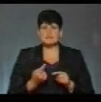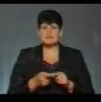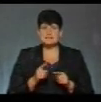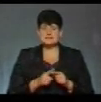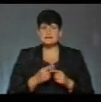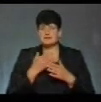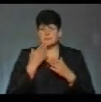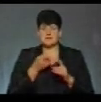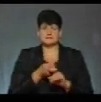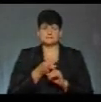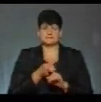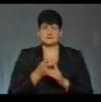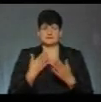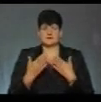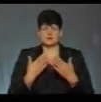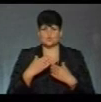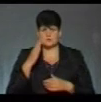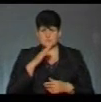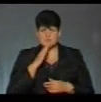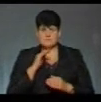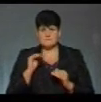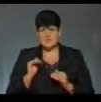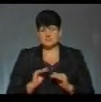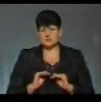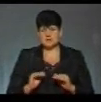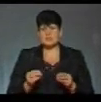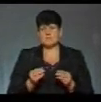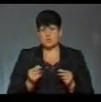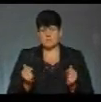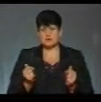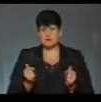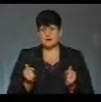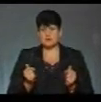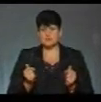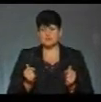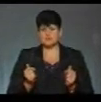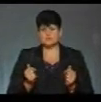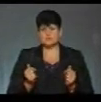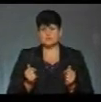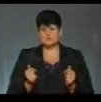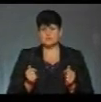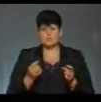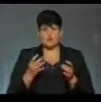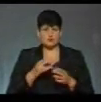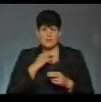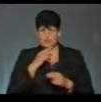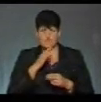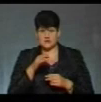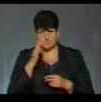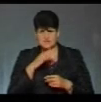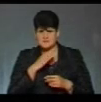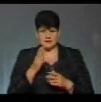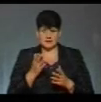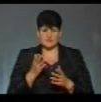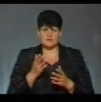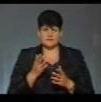відсутність контакту з батьками. Менші діти пропадають, ну, банальна, проста неуважність батьків десь під